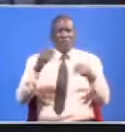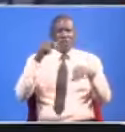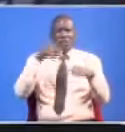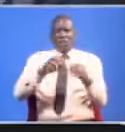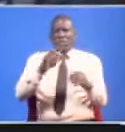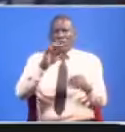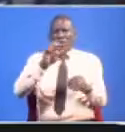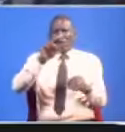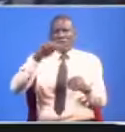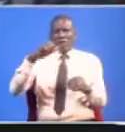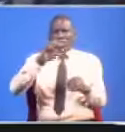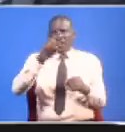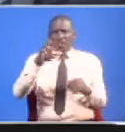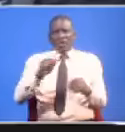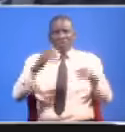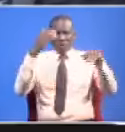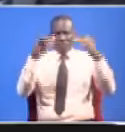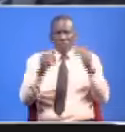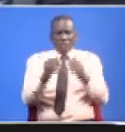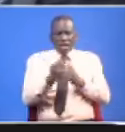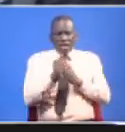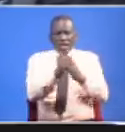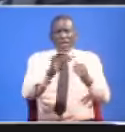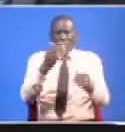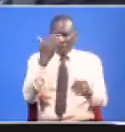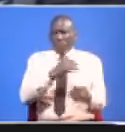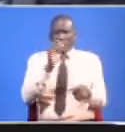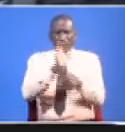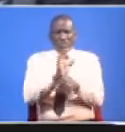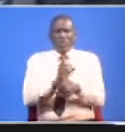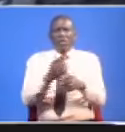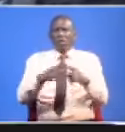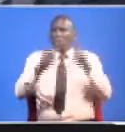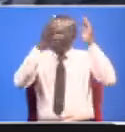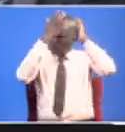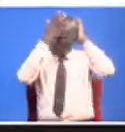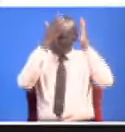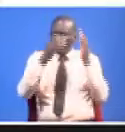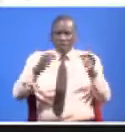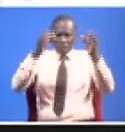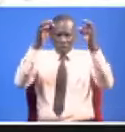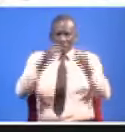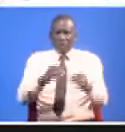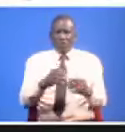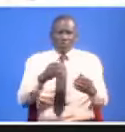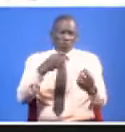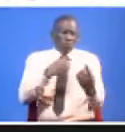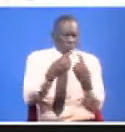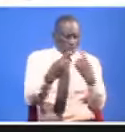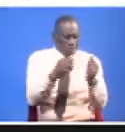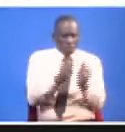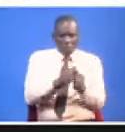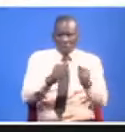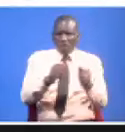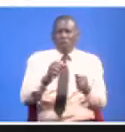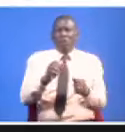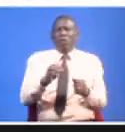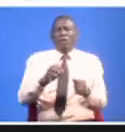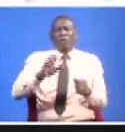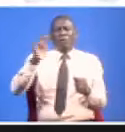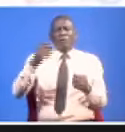at Tangaza University, run by the Catholic Church, but the bishops chose not to engage the president at the